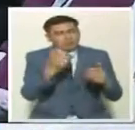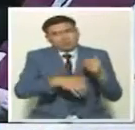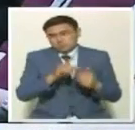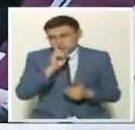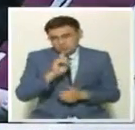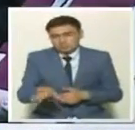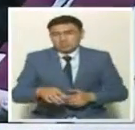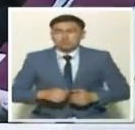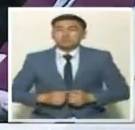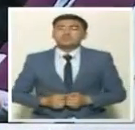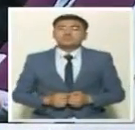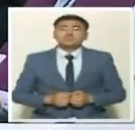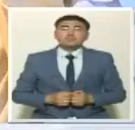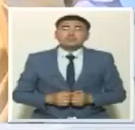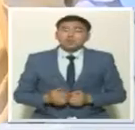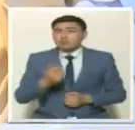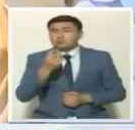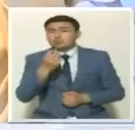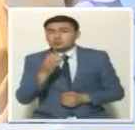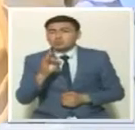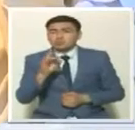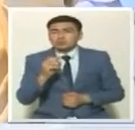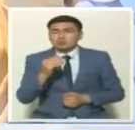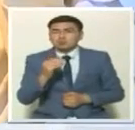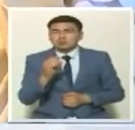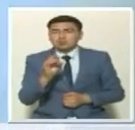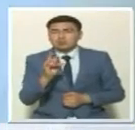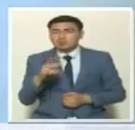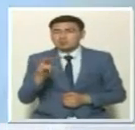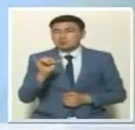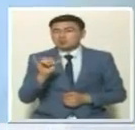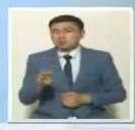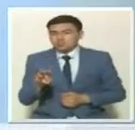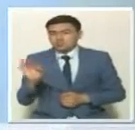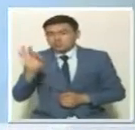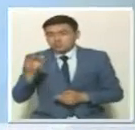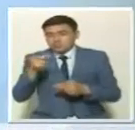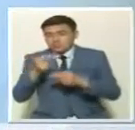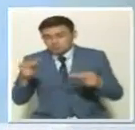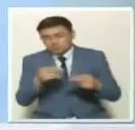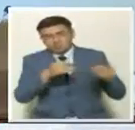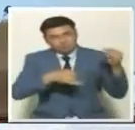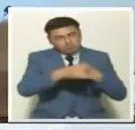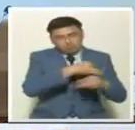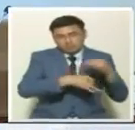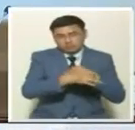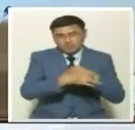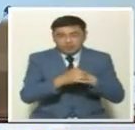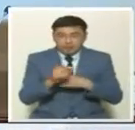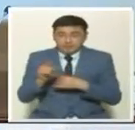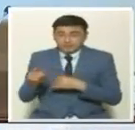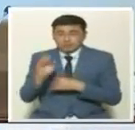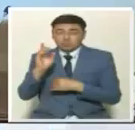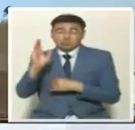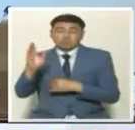қалмайды. Бұдан бөлек кеңесте жалпы халықтық референдум туралы сөз болды. Мәжілісменнің айтуынша саяси науқан әр қазақстандық үшін маңызды. Өйткені ата